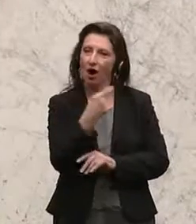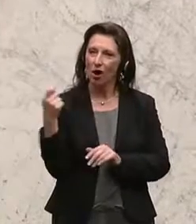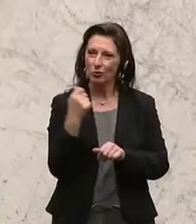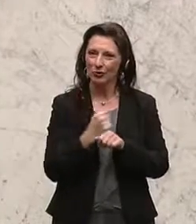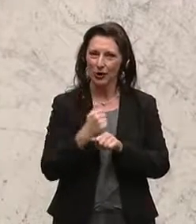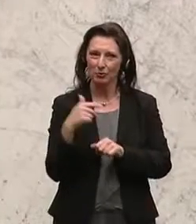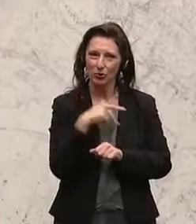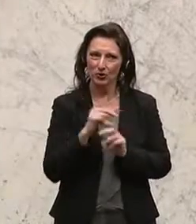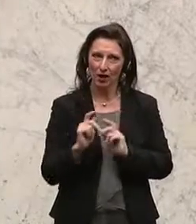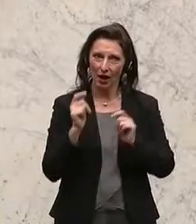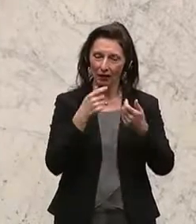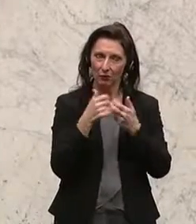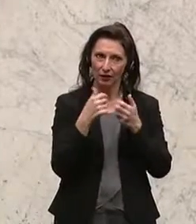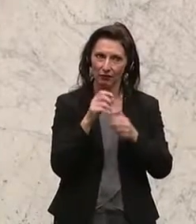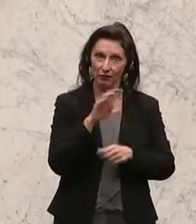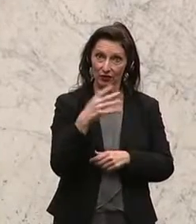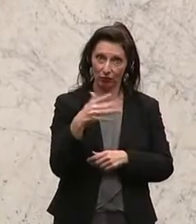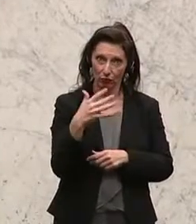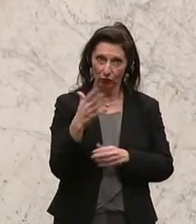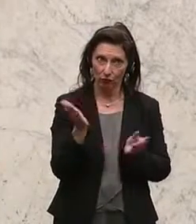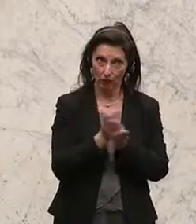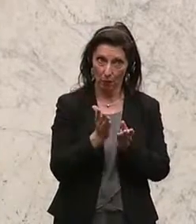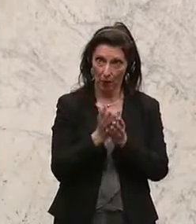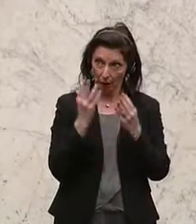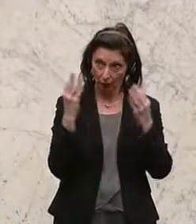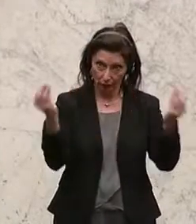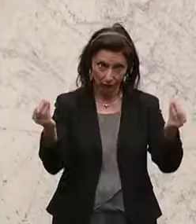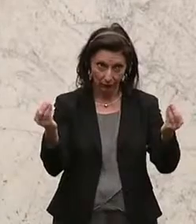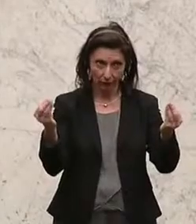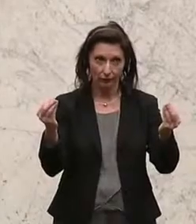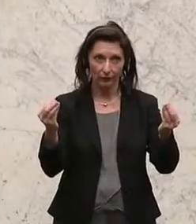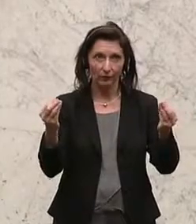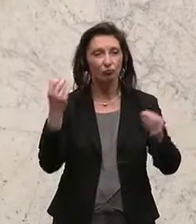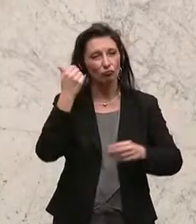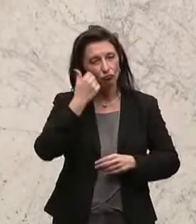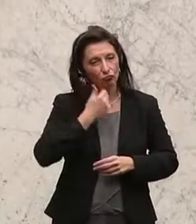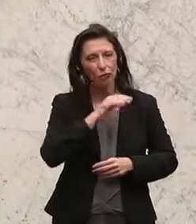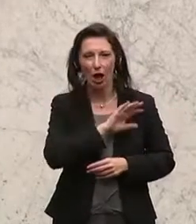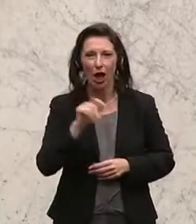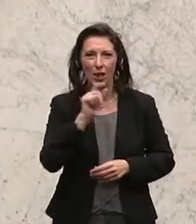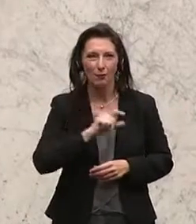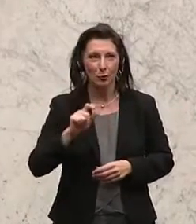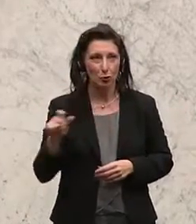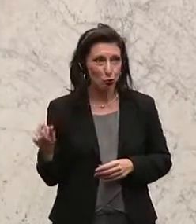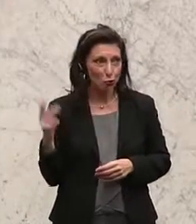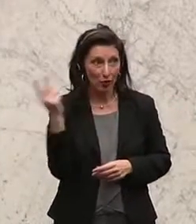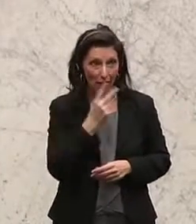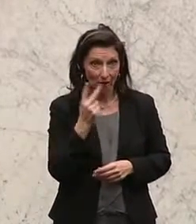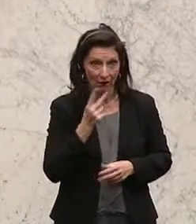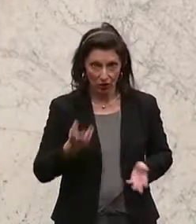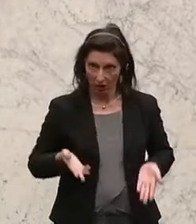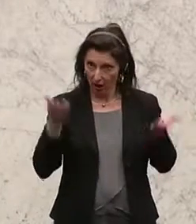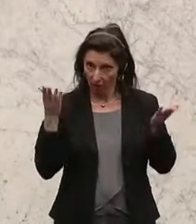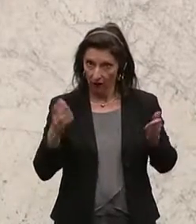für Arbeit und Soziales, seinen Bericht 1455 der Beilagen zur Kenntnis zu nehmen. Ich bitte jene Damen und Herren, die ihre Zustimmung geben,